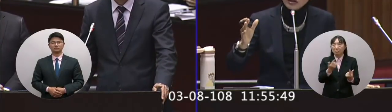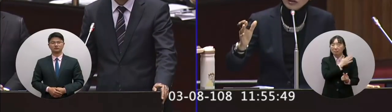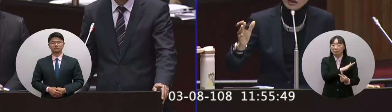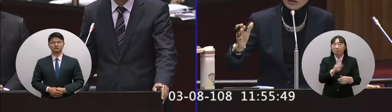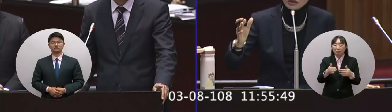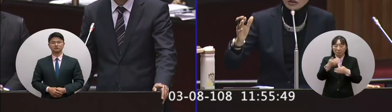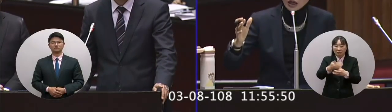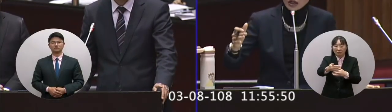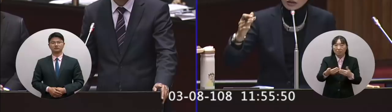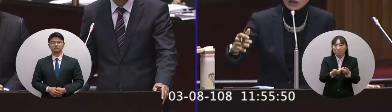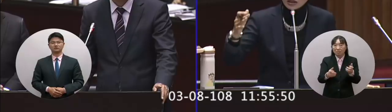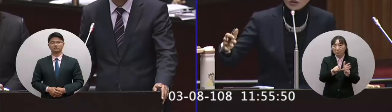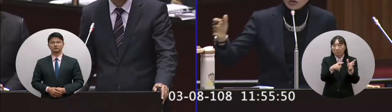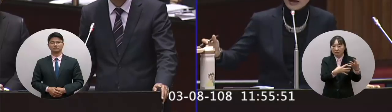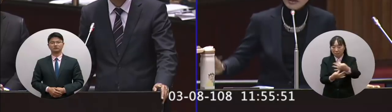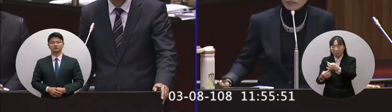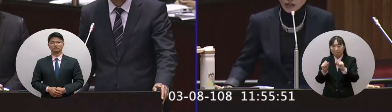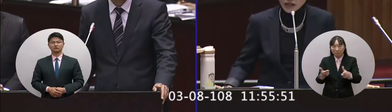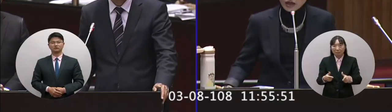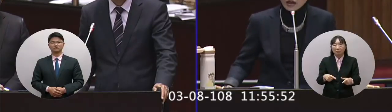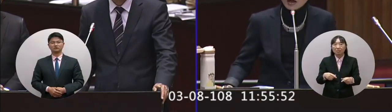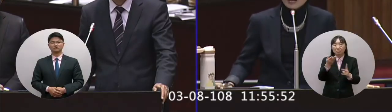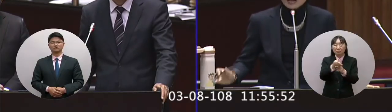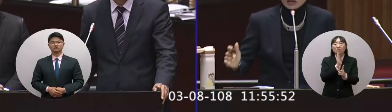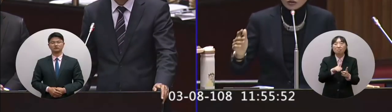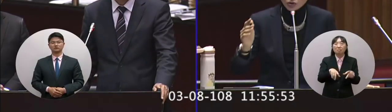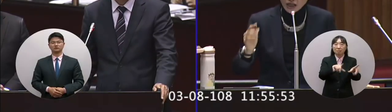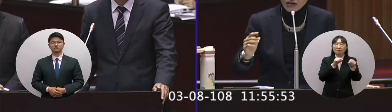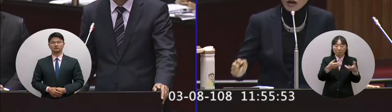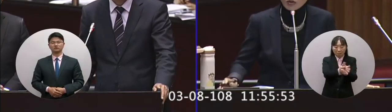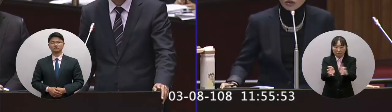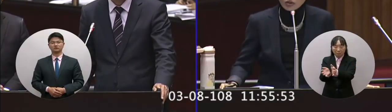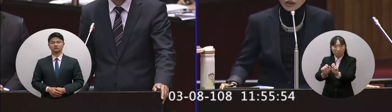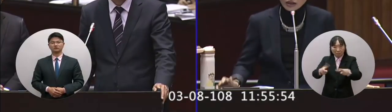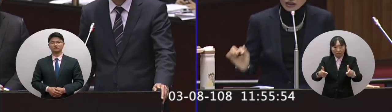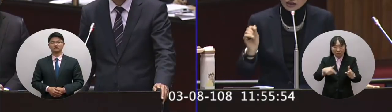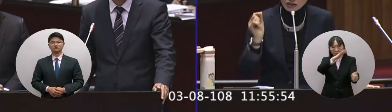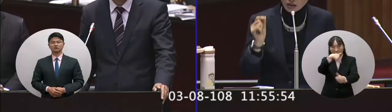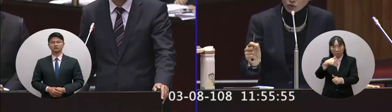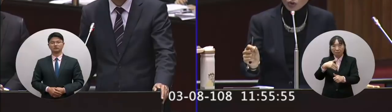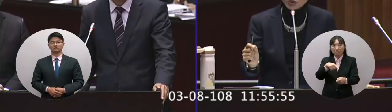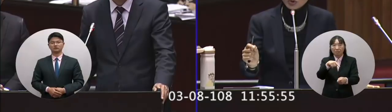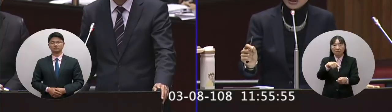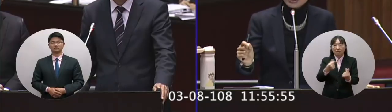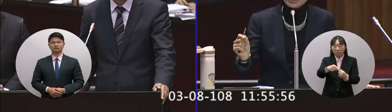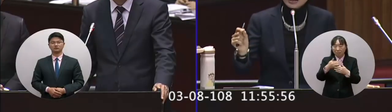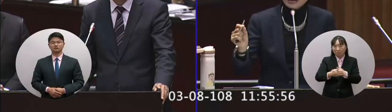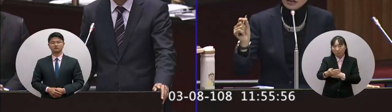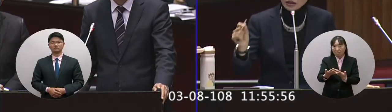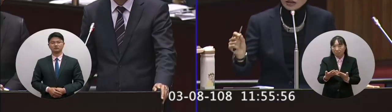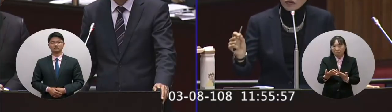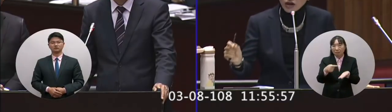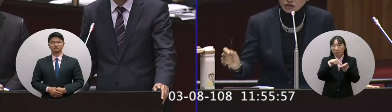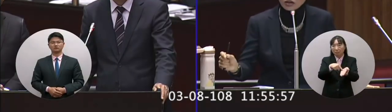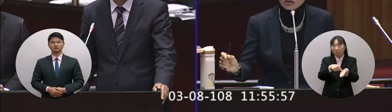者是分这个农产品别去开放，我认为那个程序